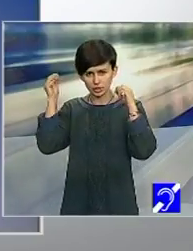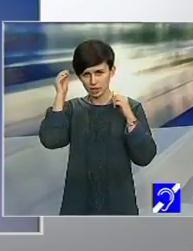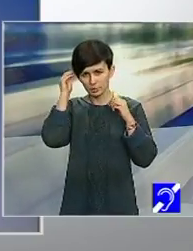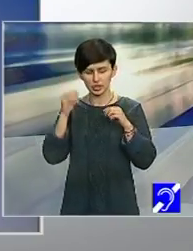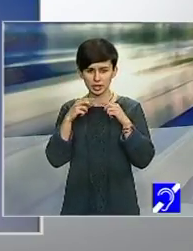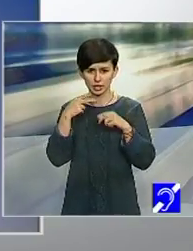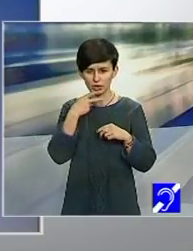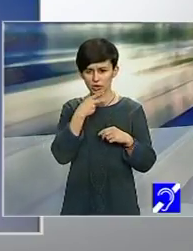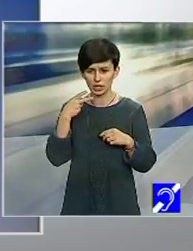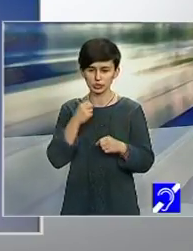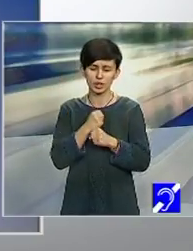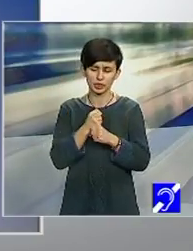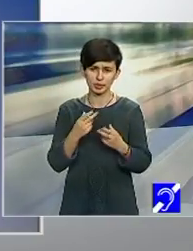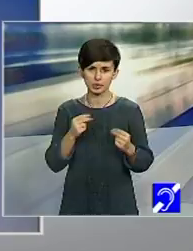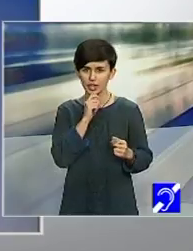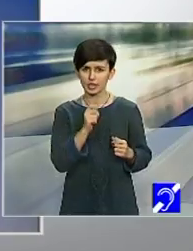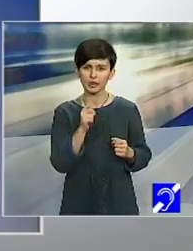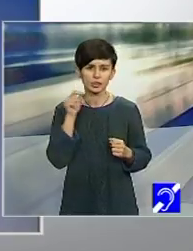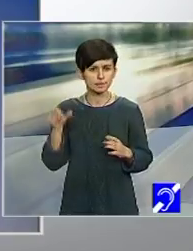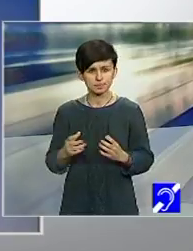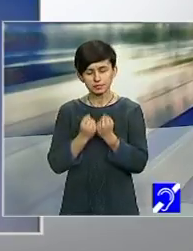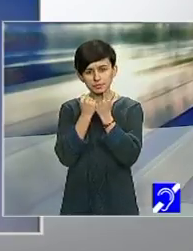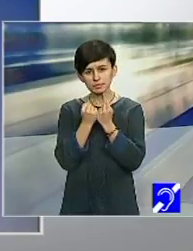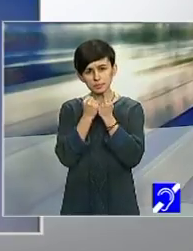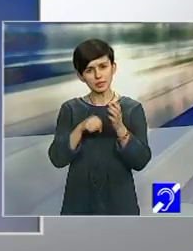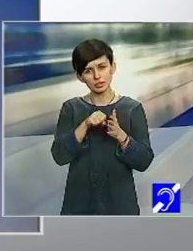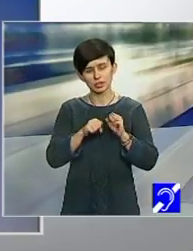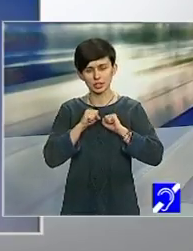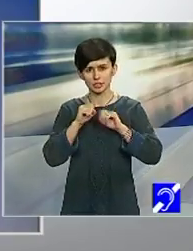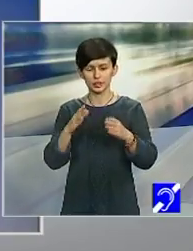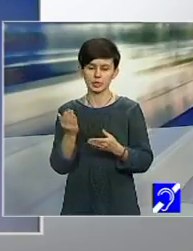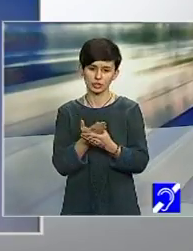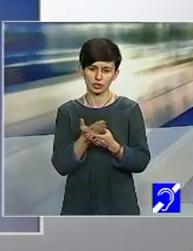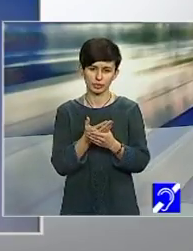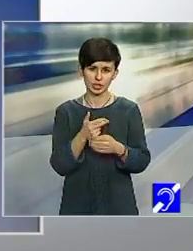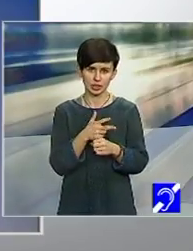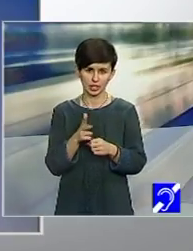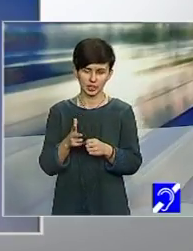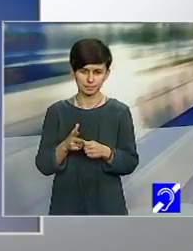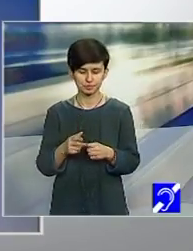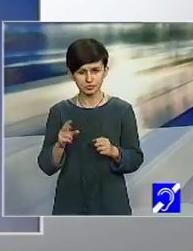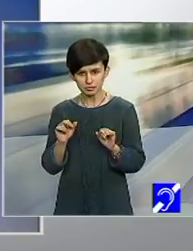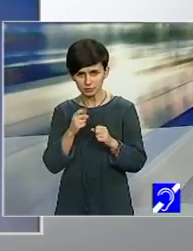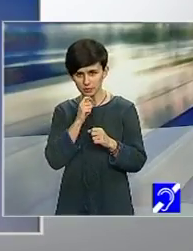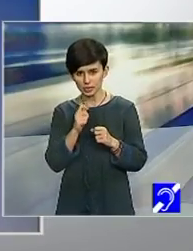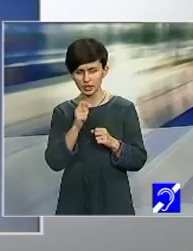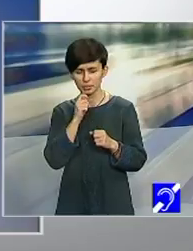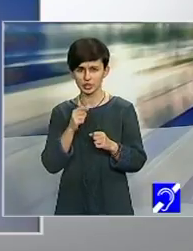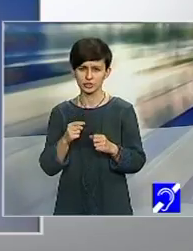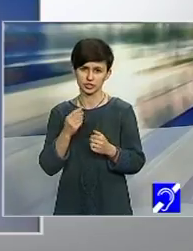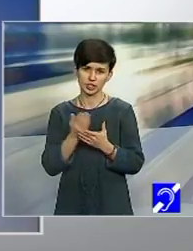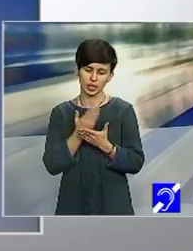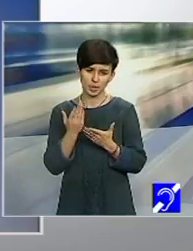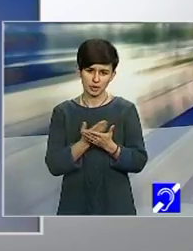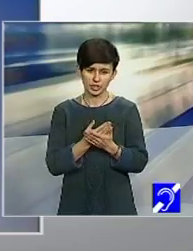realizat o serie de interviuri cu supraviețuitori, filme documentare, reportaje despre evenimentele comemorative, dar și relatări ale modului în